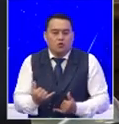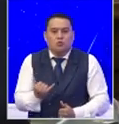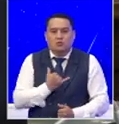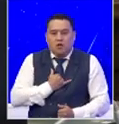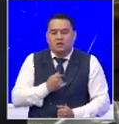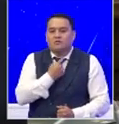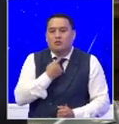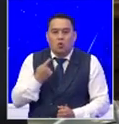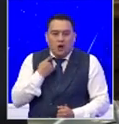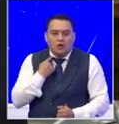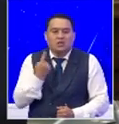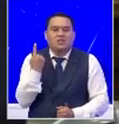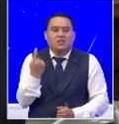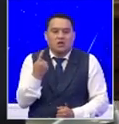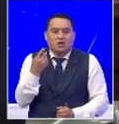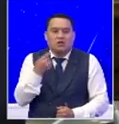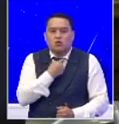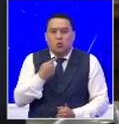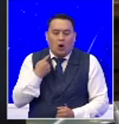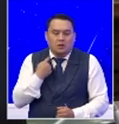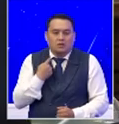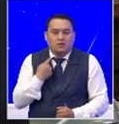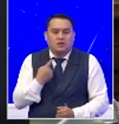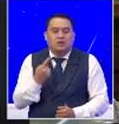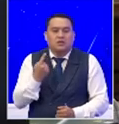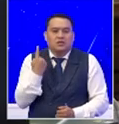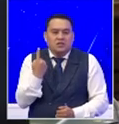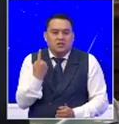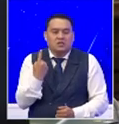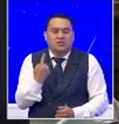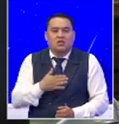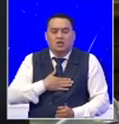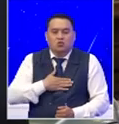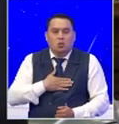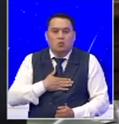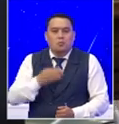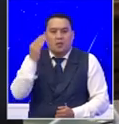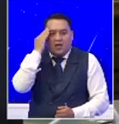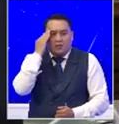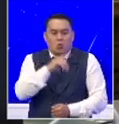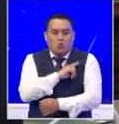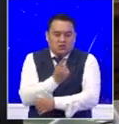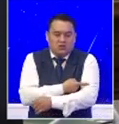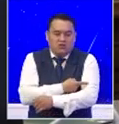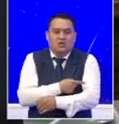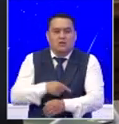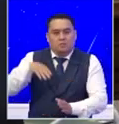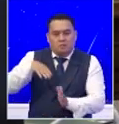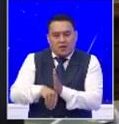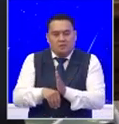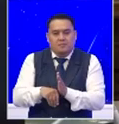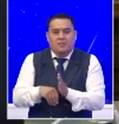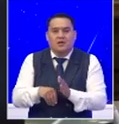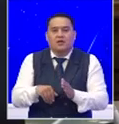день Талдыкорган единственный областной центр, где вот, благодаря нашим вот этим мерам, усилиям, вот,